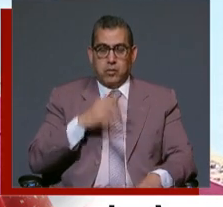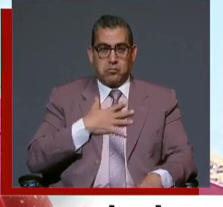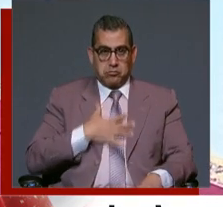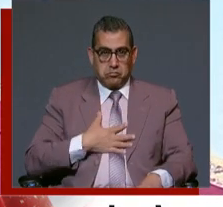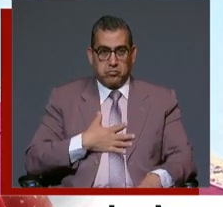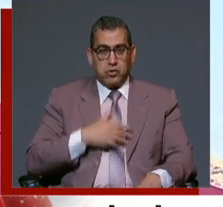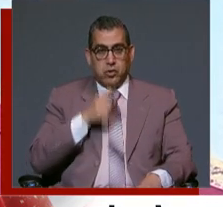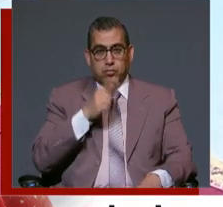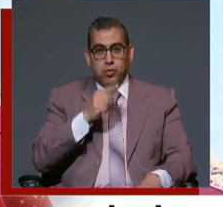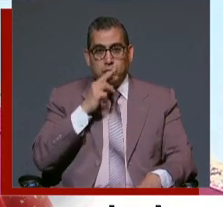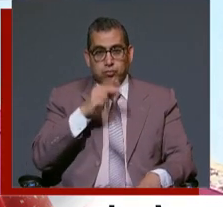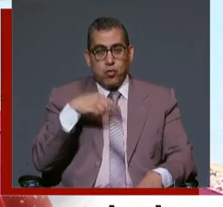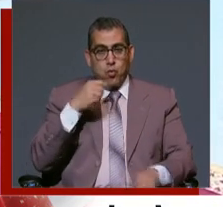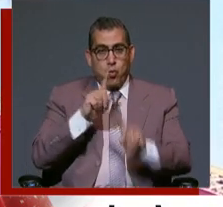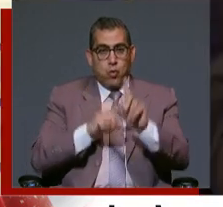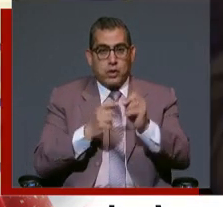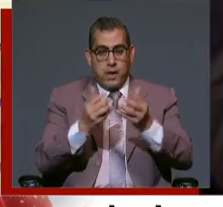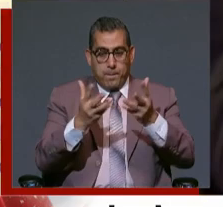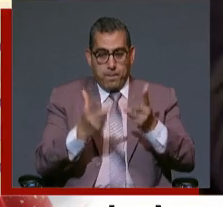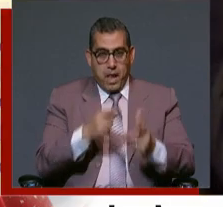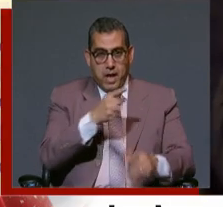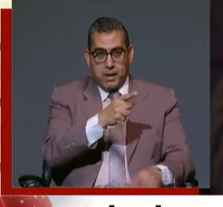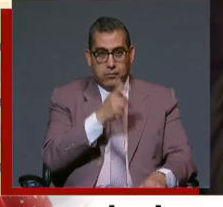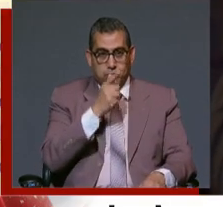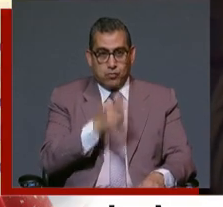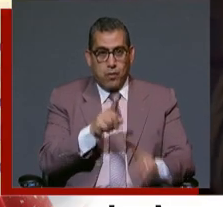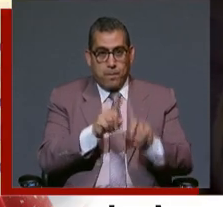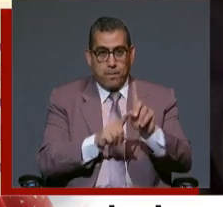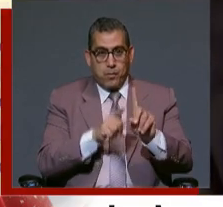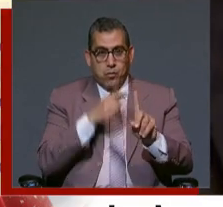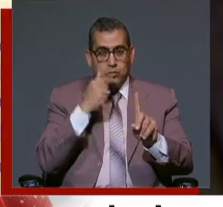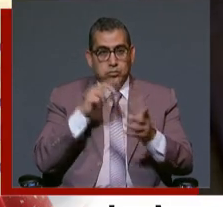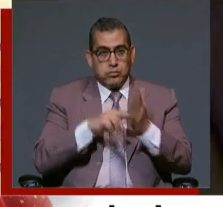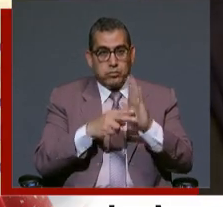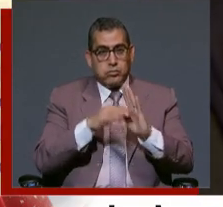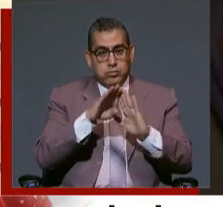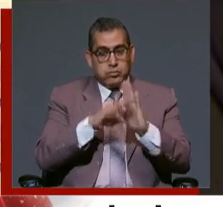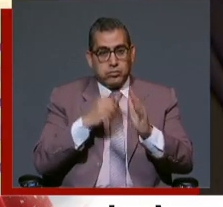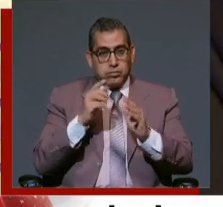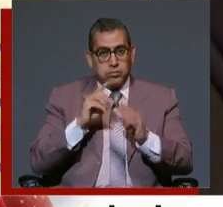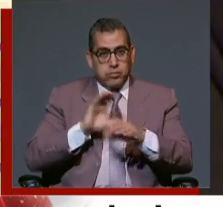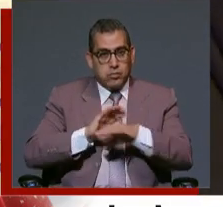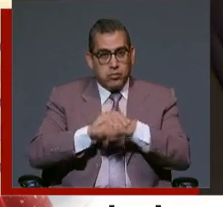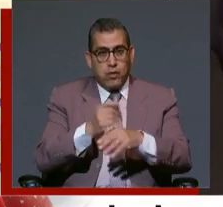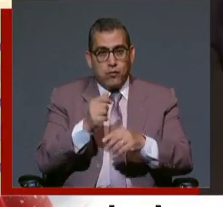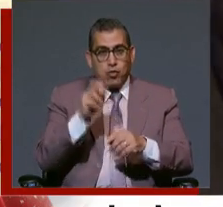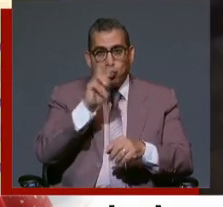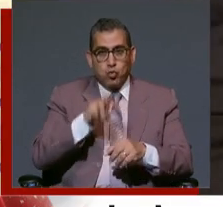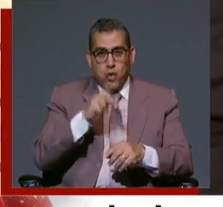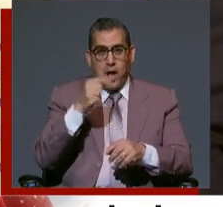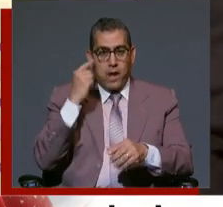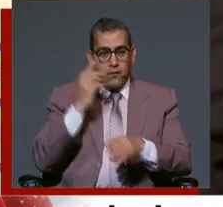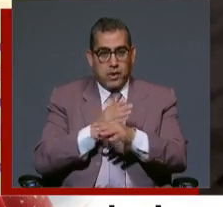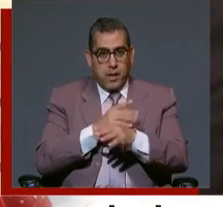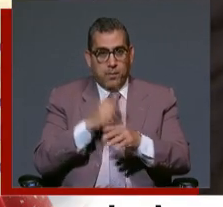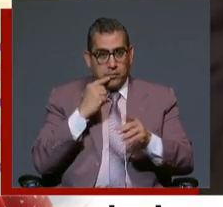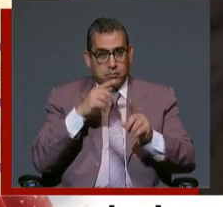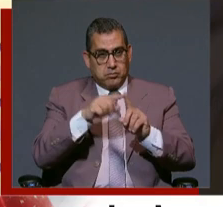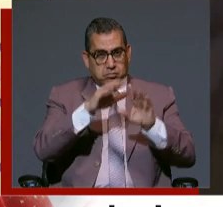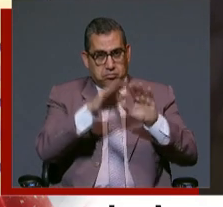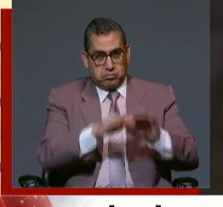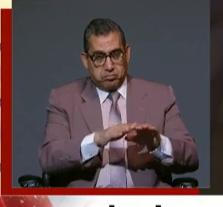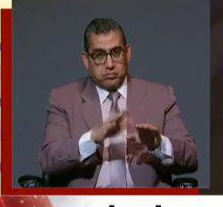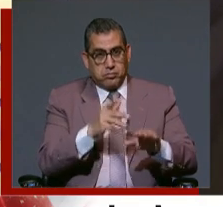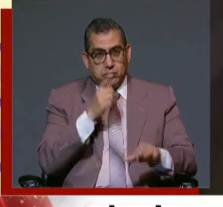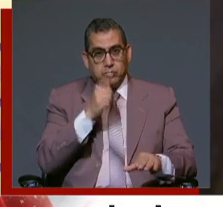بتحدث مع وزير المالية، ده هيسهم في الإقلال من الضغط على موضوع العملة الصعبة خاصة الدولار؟ يعني هو احنا